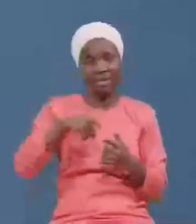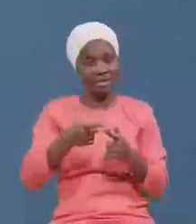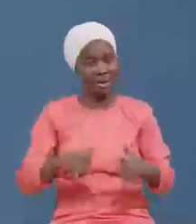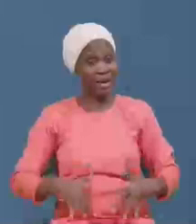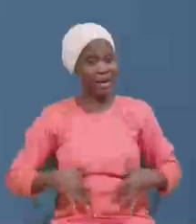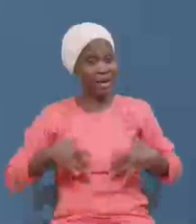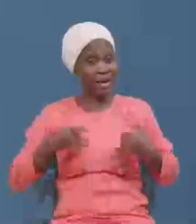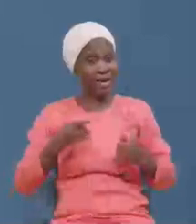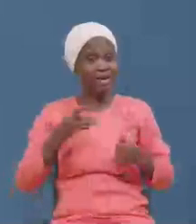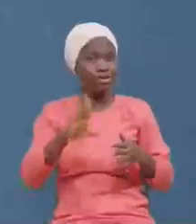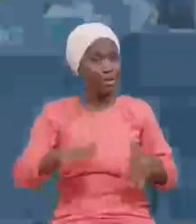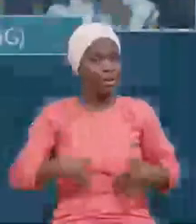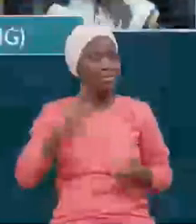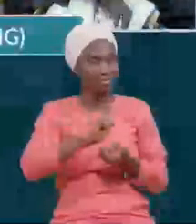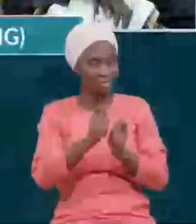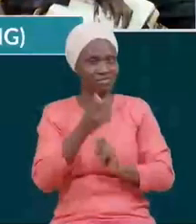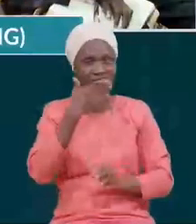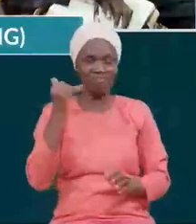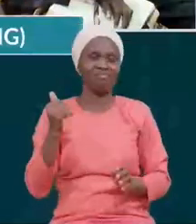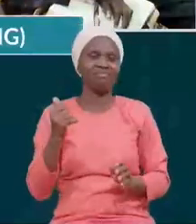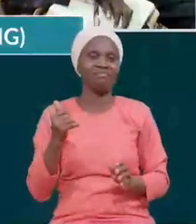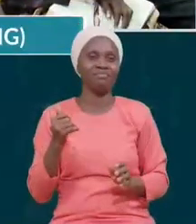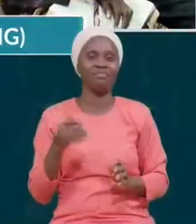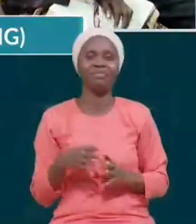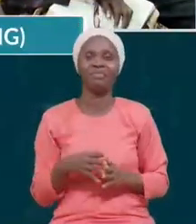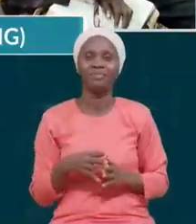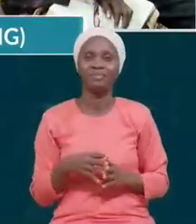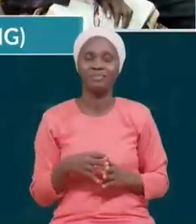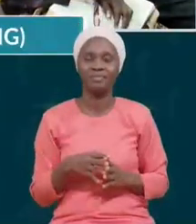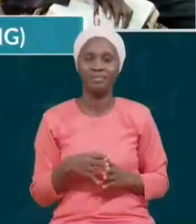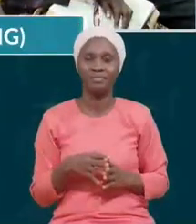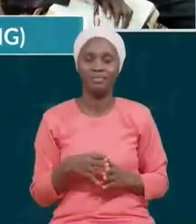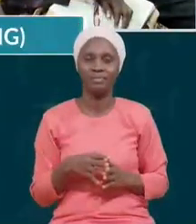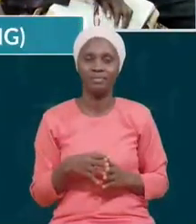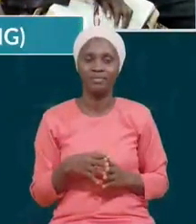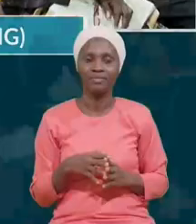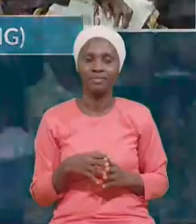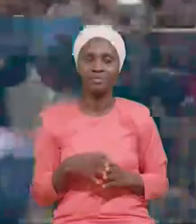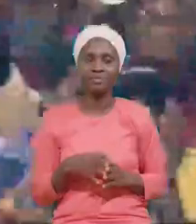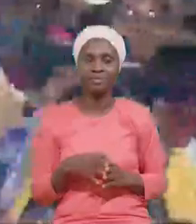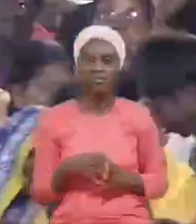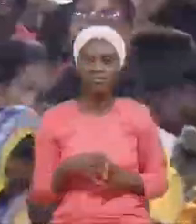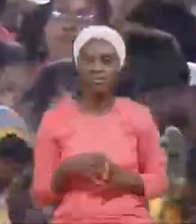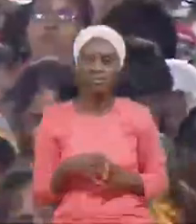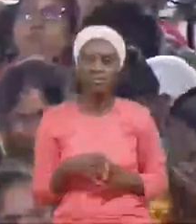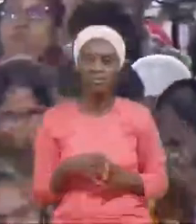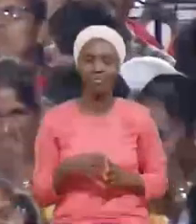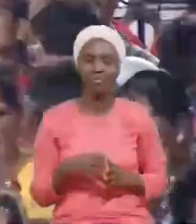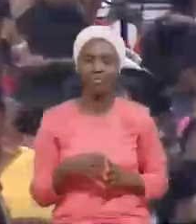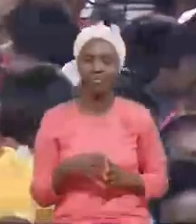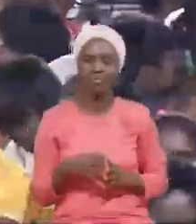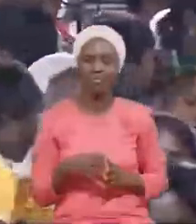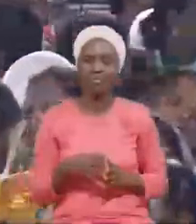L'agneau qui est mort pour moi est venu à moi. J'ouvre mon cœur, je le reçois et votre vie ne sera plus la